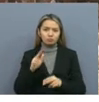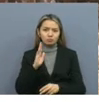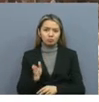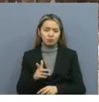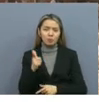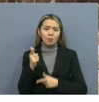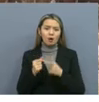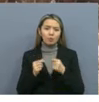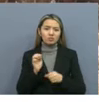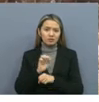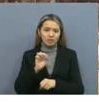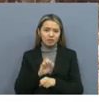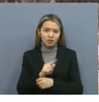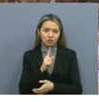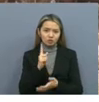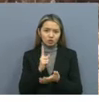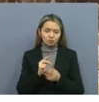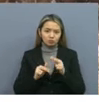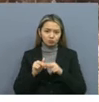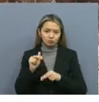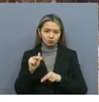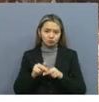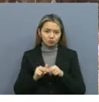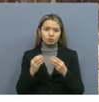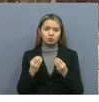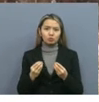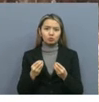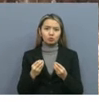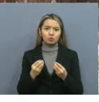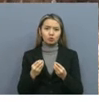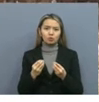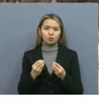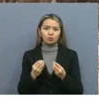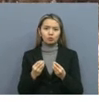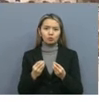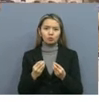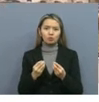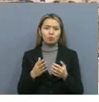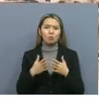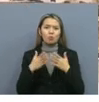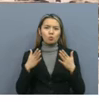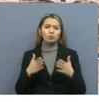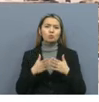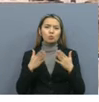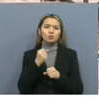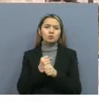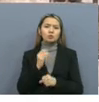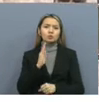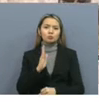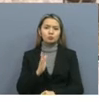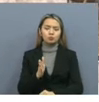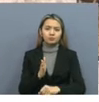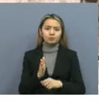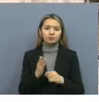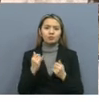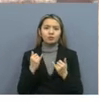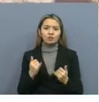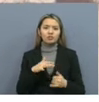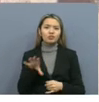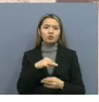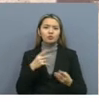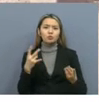товарный ферма болады, малдың басын ақырын-ақырын осылай көбейтеміз. Шаруашылық асыл тұқымды малдың күтіміне қажетті